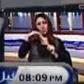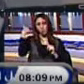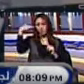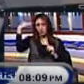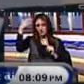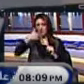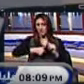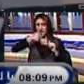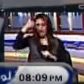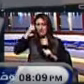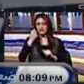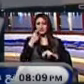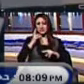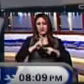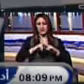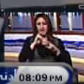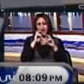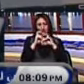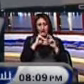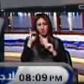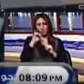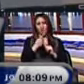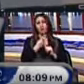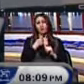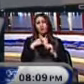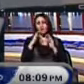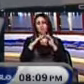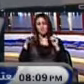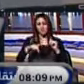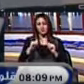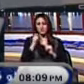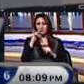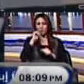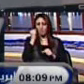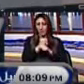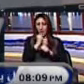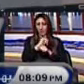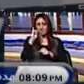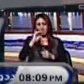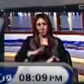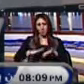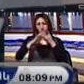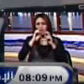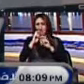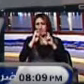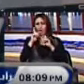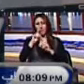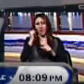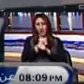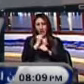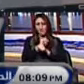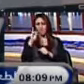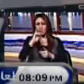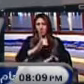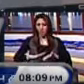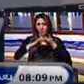بكره. ويا ريت كلنا نترجم كلامنا عن حبنا لبلدنا الى افعال، ويا ريت بدل ما نلعن الضلمه